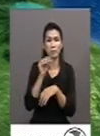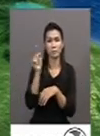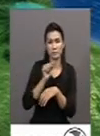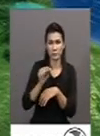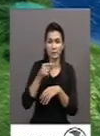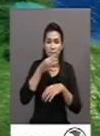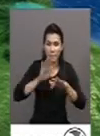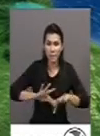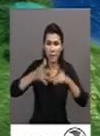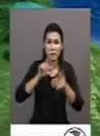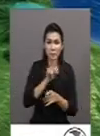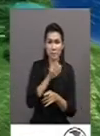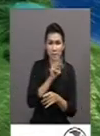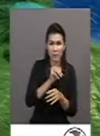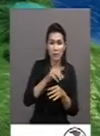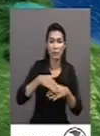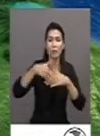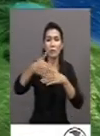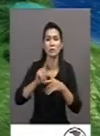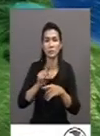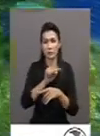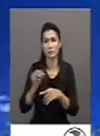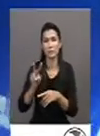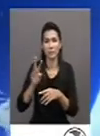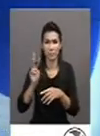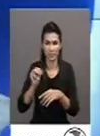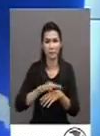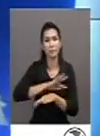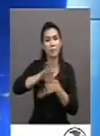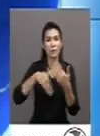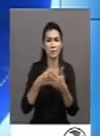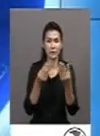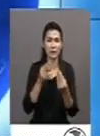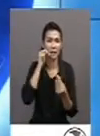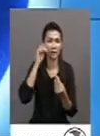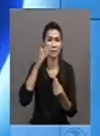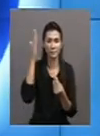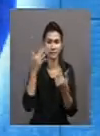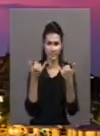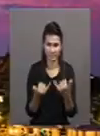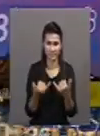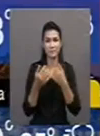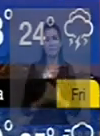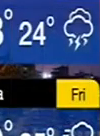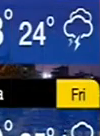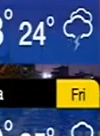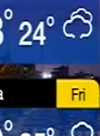มีคลื่นสูงประมาณ1เมตรห่างฝั่งไปคลื่นสูง 1-2 เมตรครับและทั้งหมดนี้คือดินน้ำลมฟ้าพยากรณ์ในช่วงคำนี้ครับ